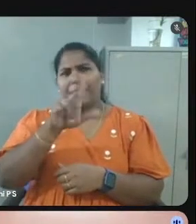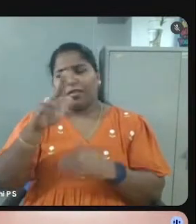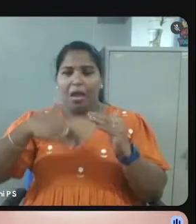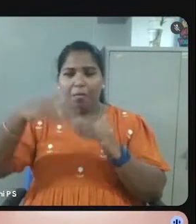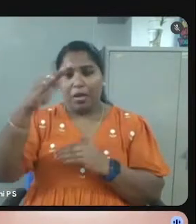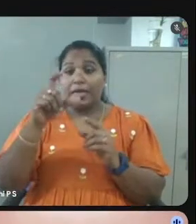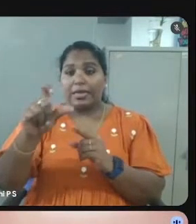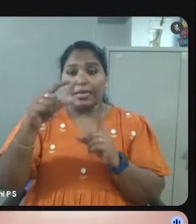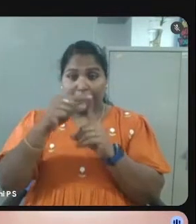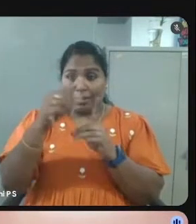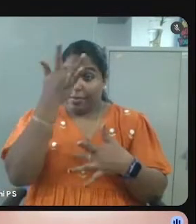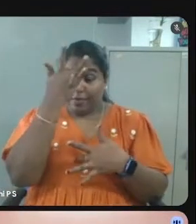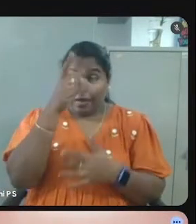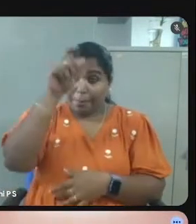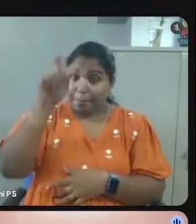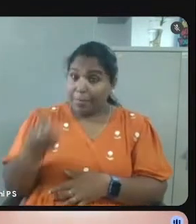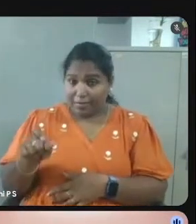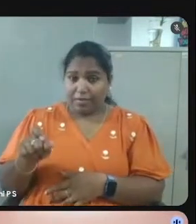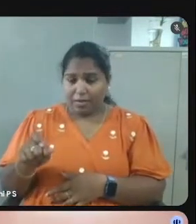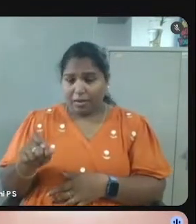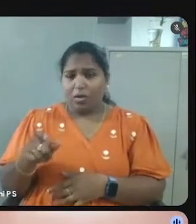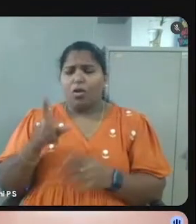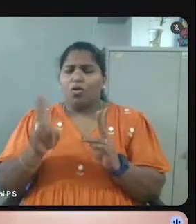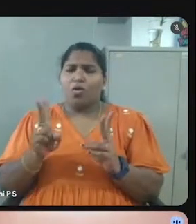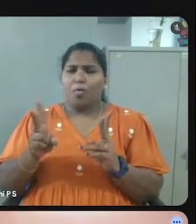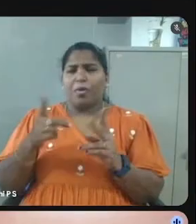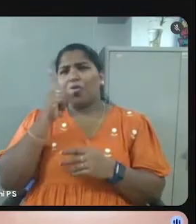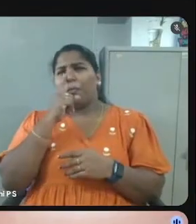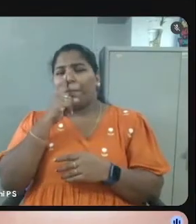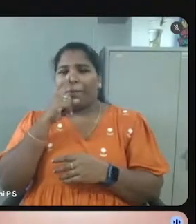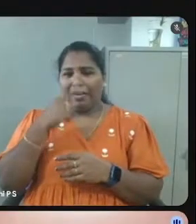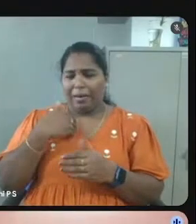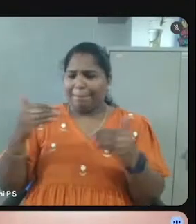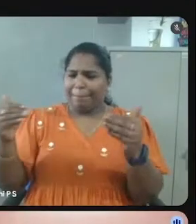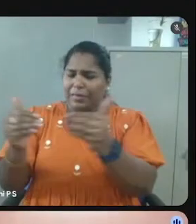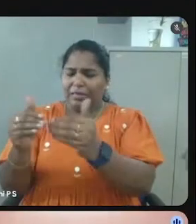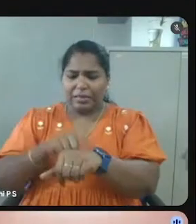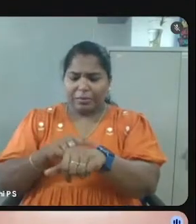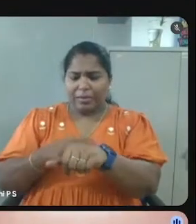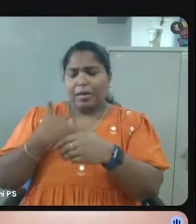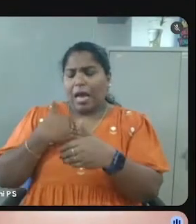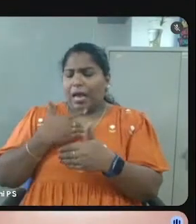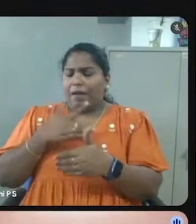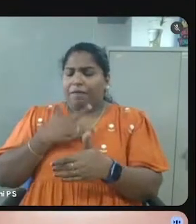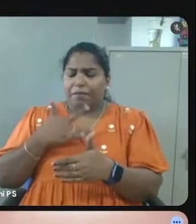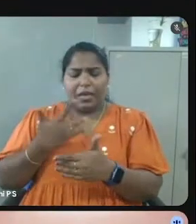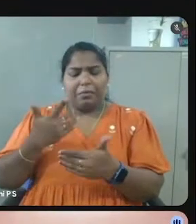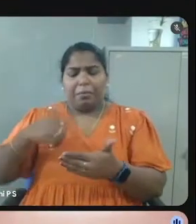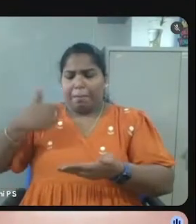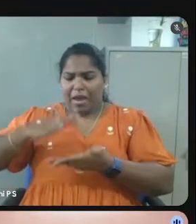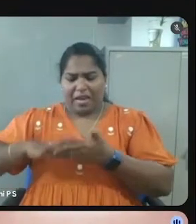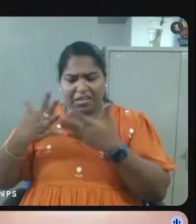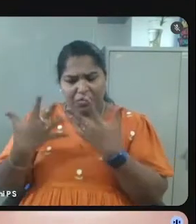ഒരു ഫിസിക്കൽ അട്രാക്ഷൻ ഒരു നോർമൽ ലൈഫ് പാർട്ട്ണറോട് ഒരു ഡിസബിലിറ്റി വ്യക്തി ജോയിൻ ചെയ്യുമ്പോൾ മാരേജ് ചെയ്യുമ്പോൾ